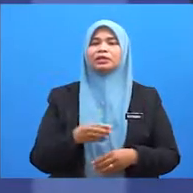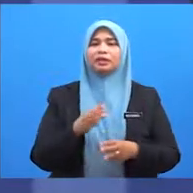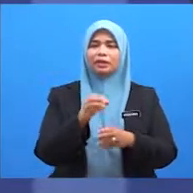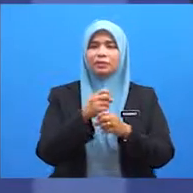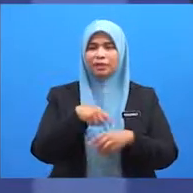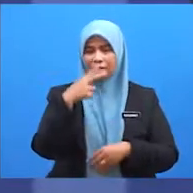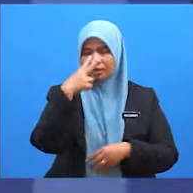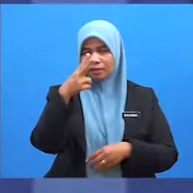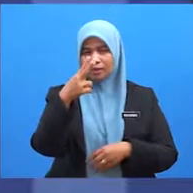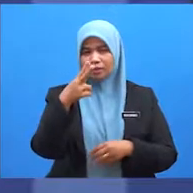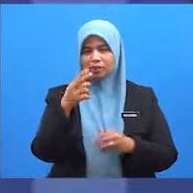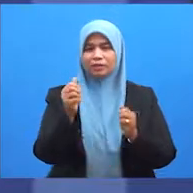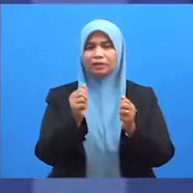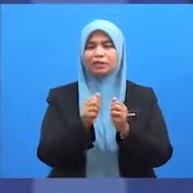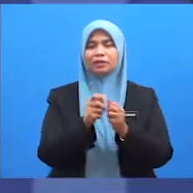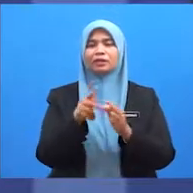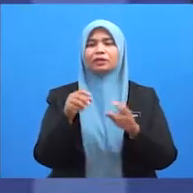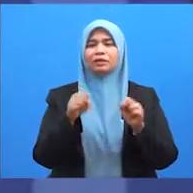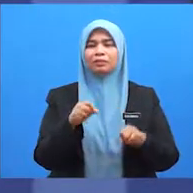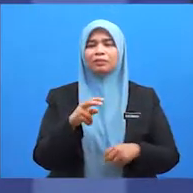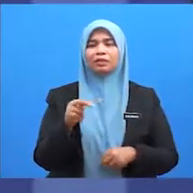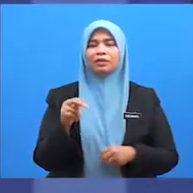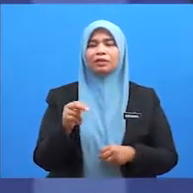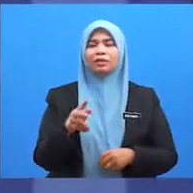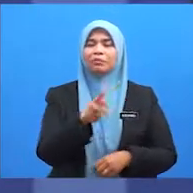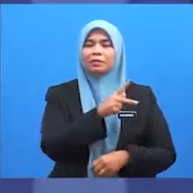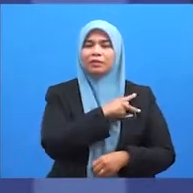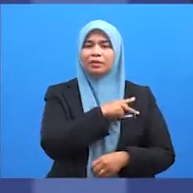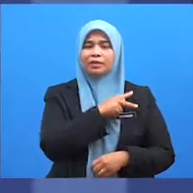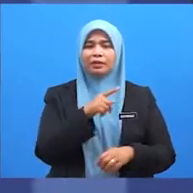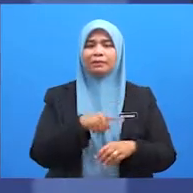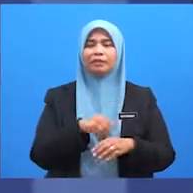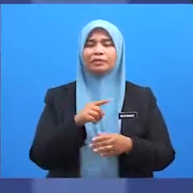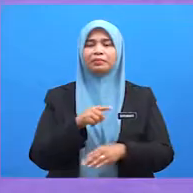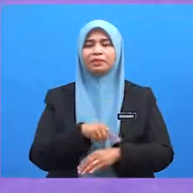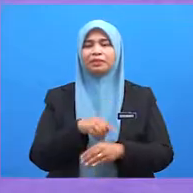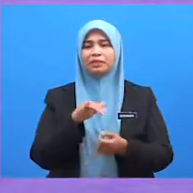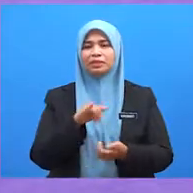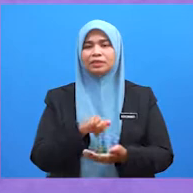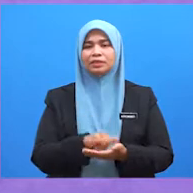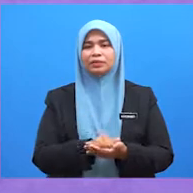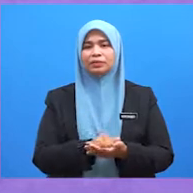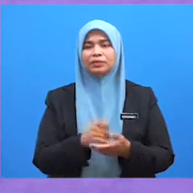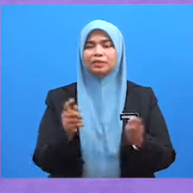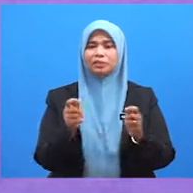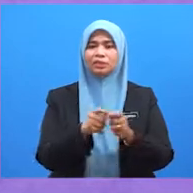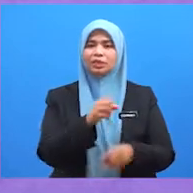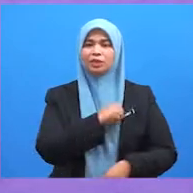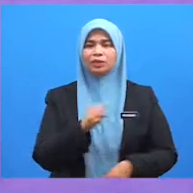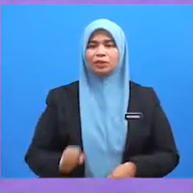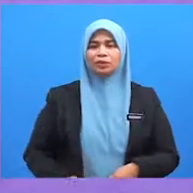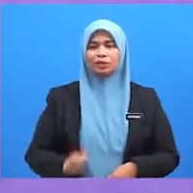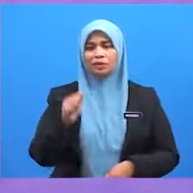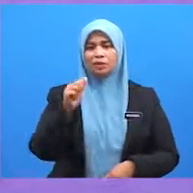dilihat dengan keupayaan pemerintah pada zaman tersebut seperti Sultan